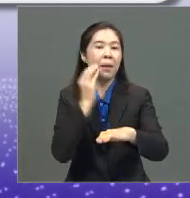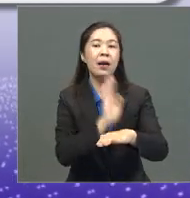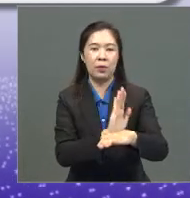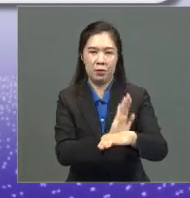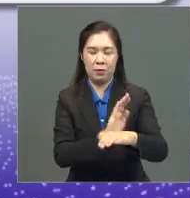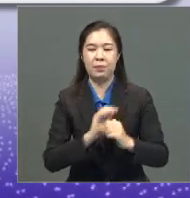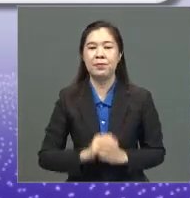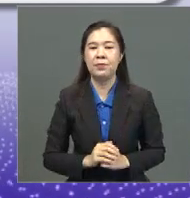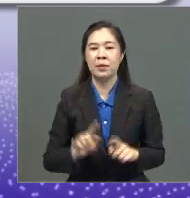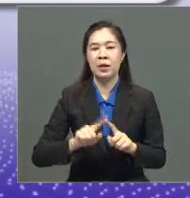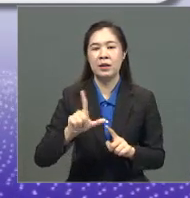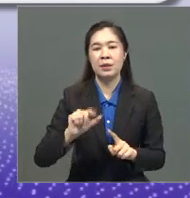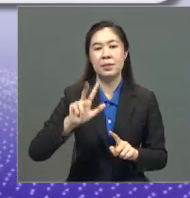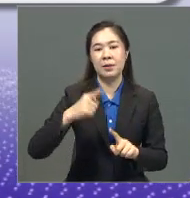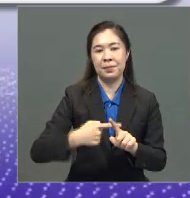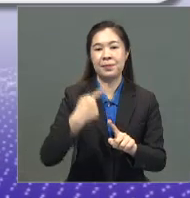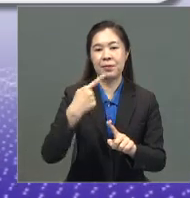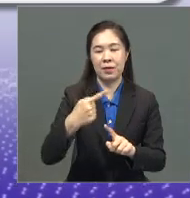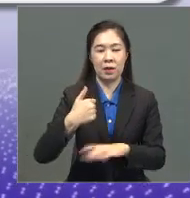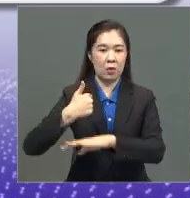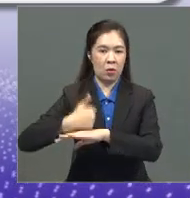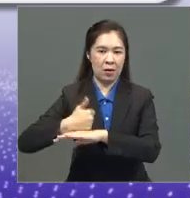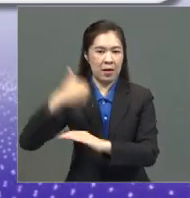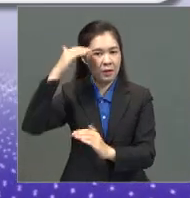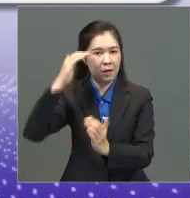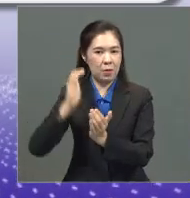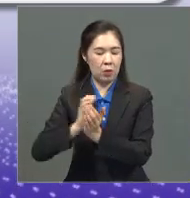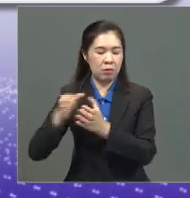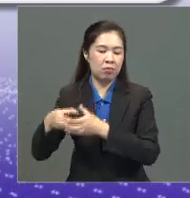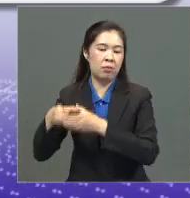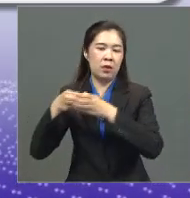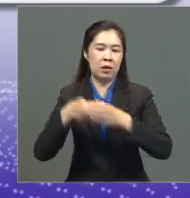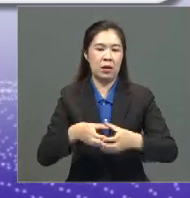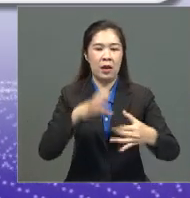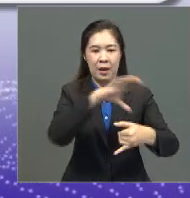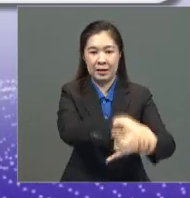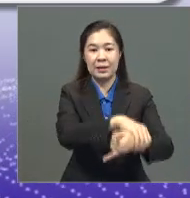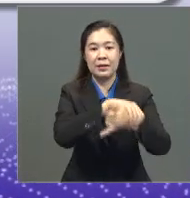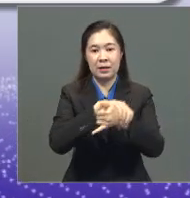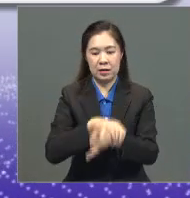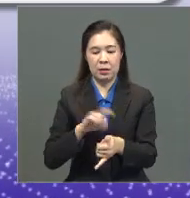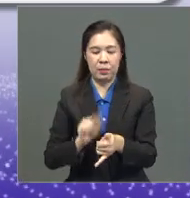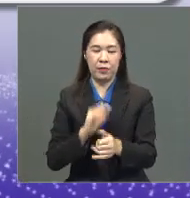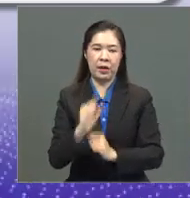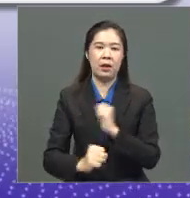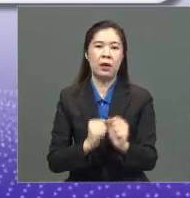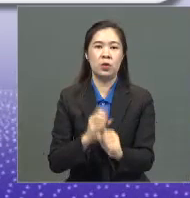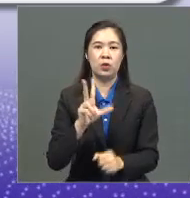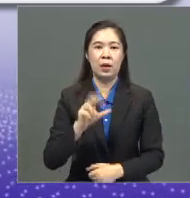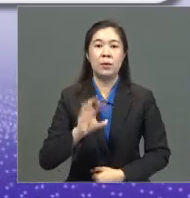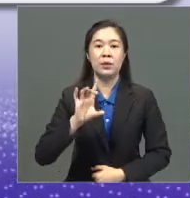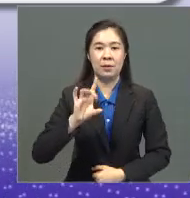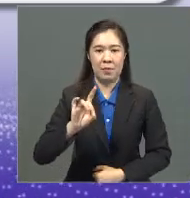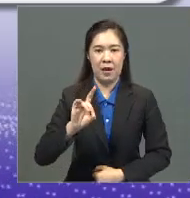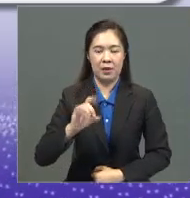ลพบุรีครับ 23มกราคมพ.ต.ท.ก็นำทีมแถลงการจับกุมนายประสิทธิชัยอายุ 38ปี